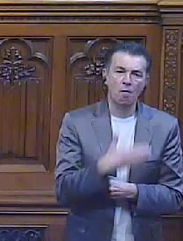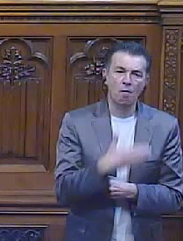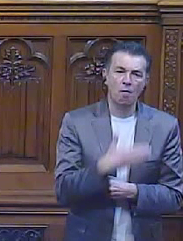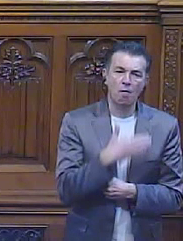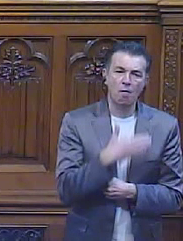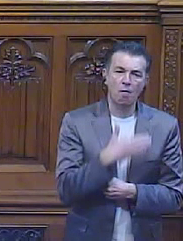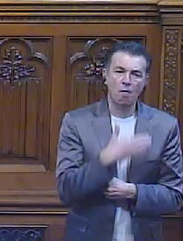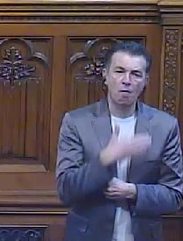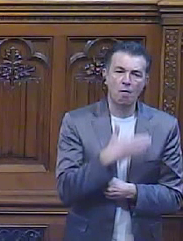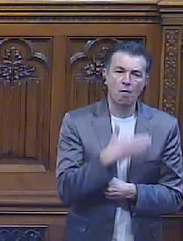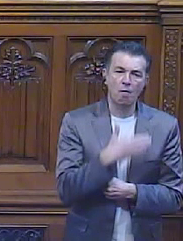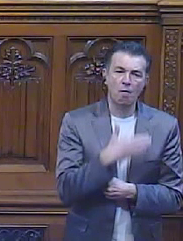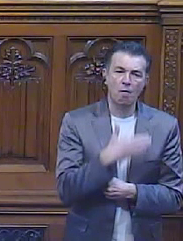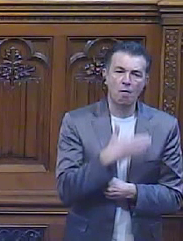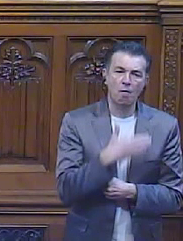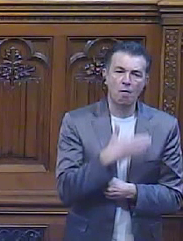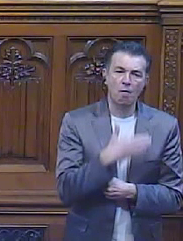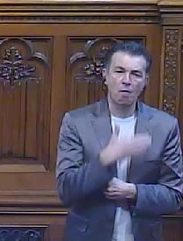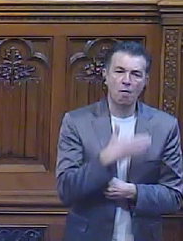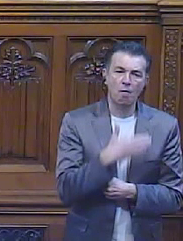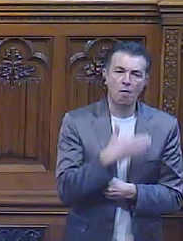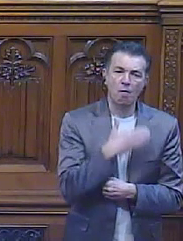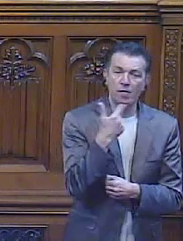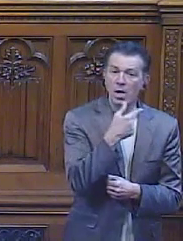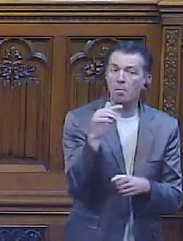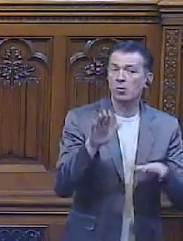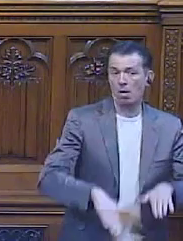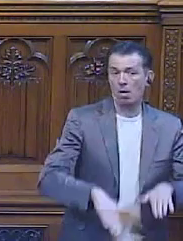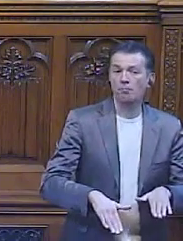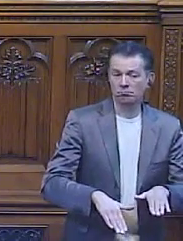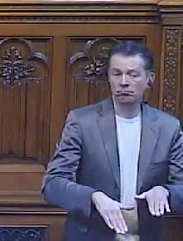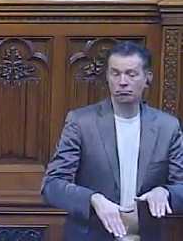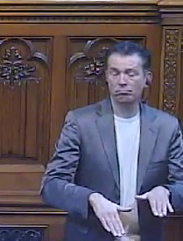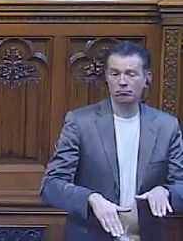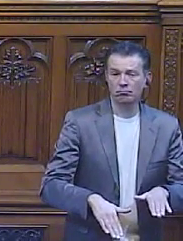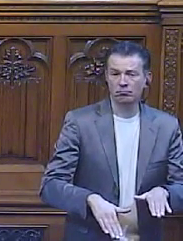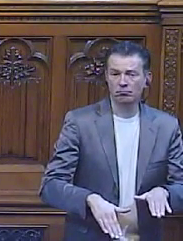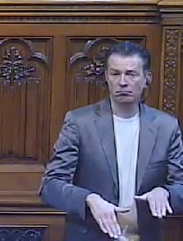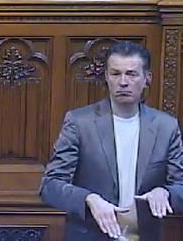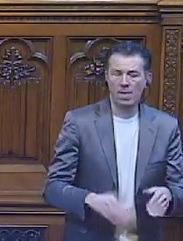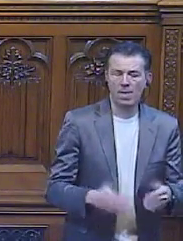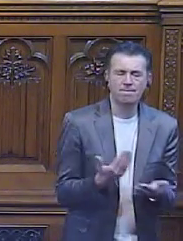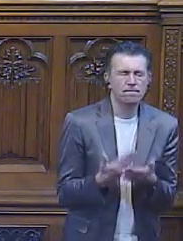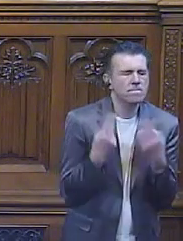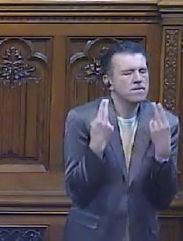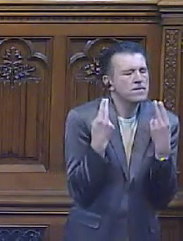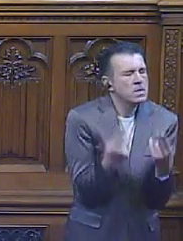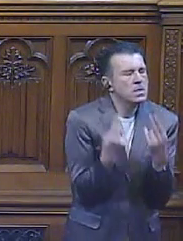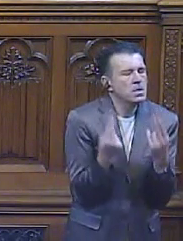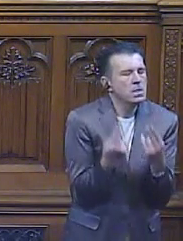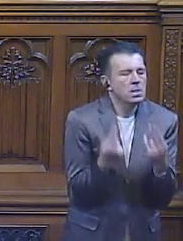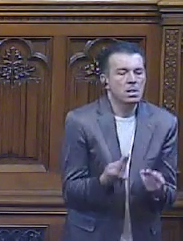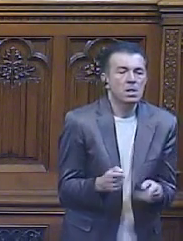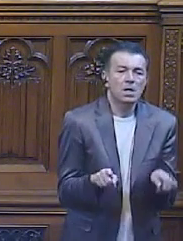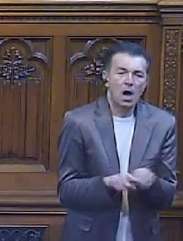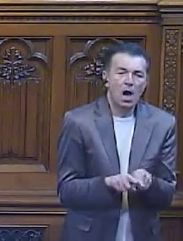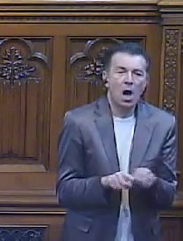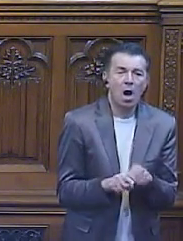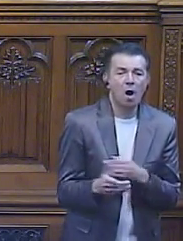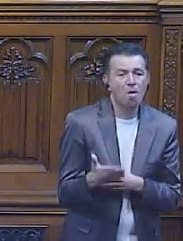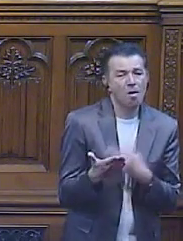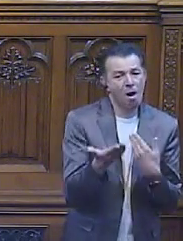NGOs, und viele Menschen werden bleiben. Und es ist enorm wichtig, ihnen auch die Hand